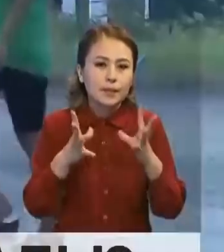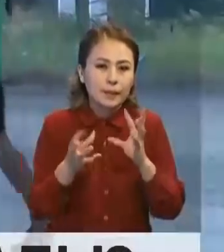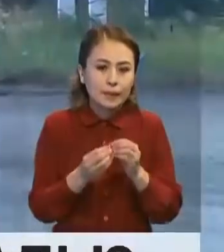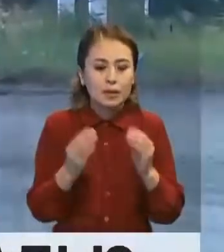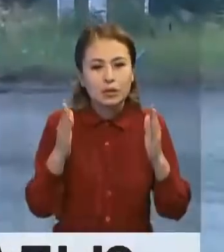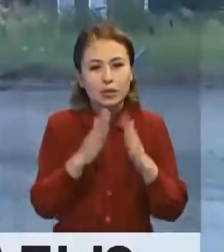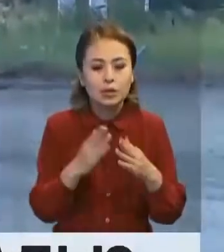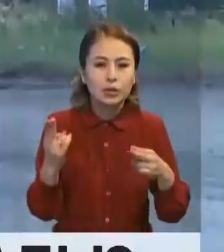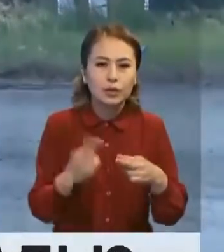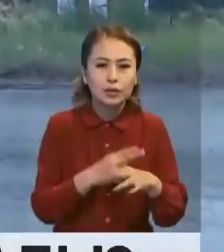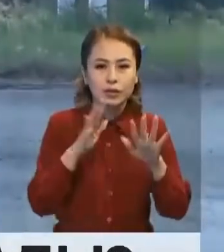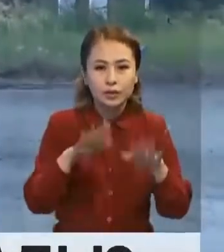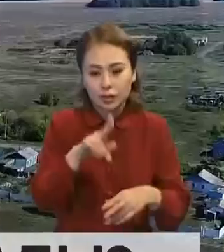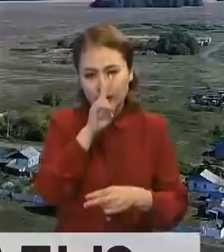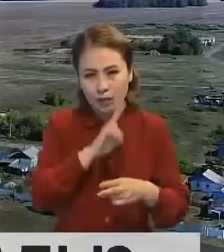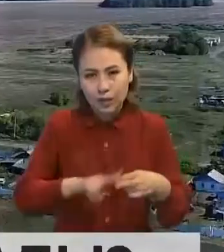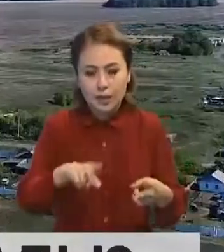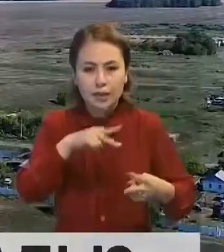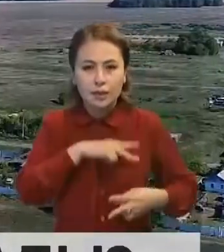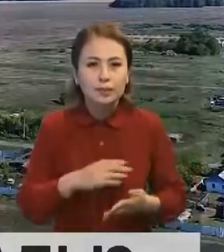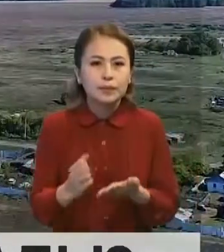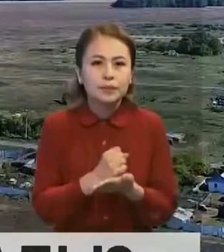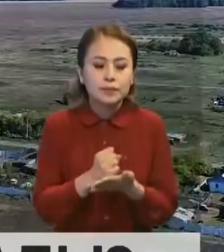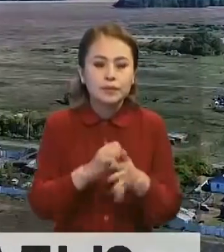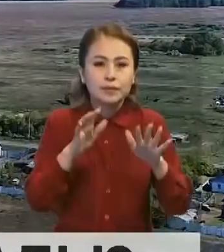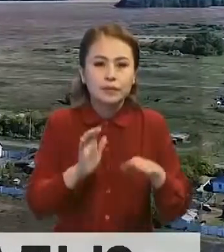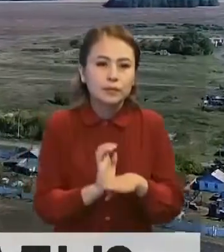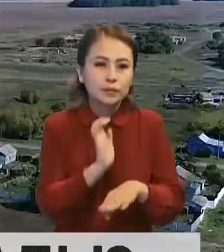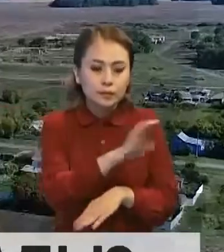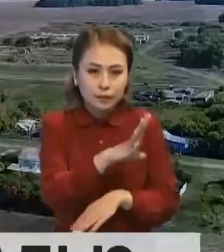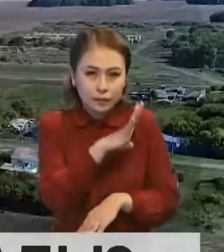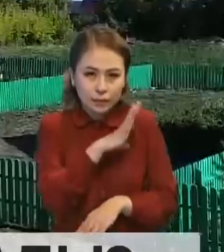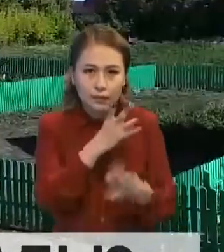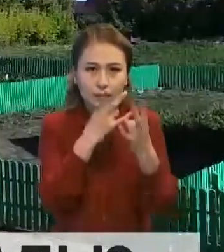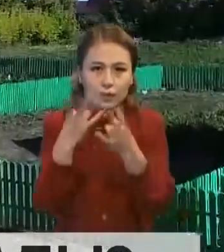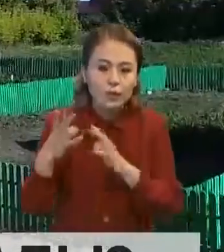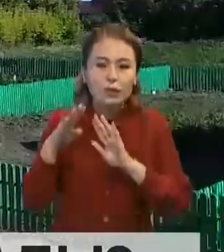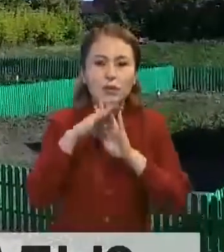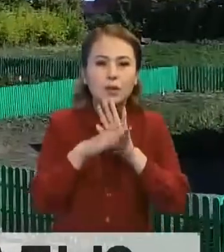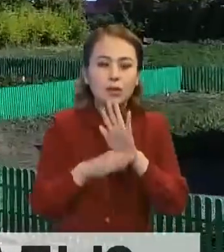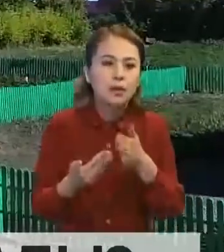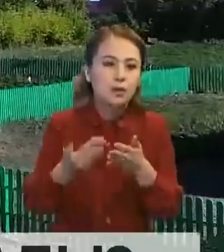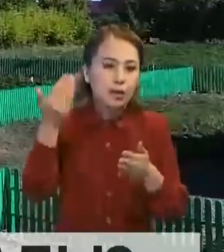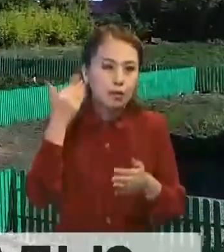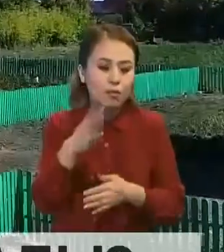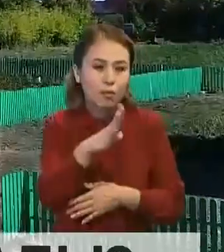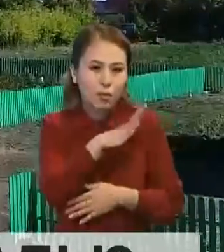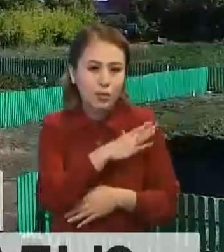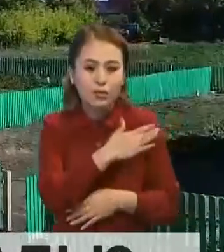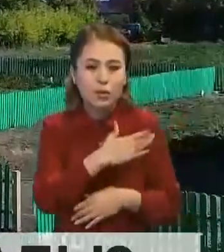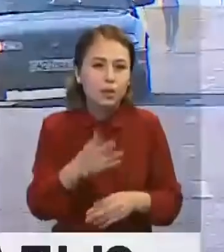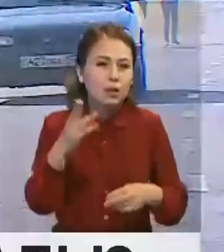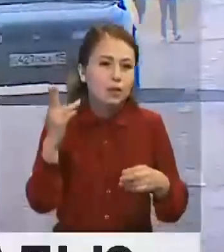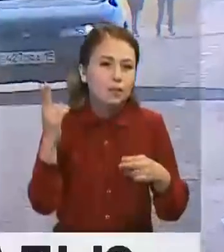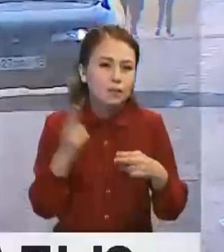үй күйсі жүрген азаматтарды еңбек күші тапшы аймақтарға жіберуді ұсынды. Тиісті бағдарлама бұрында болды, бірақ ол аяқсыз